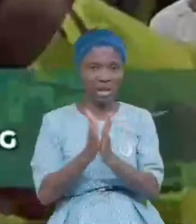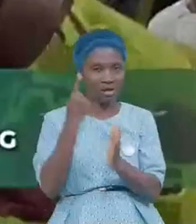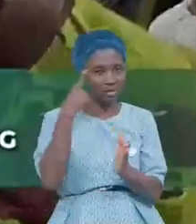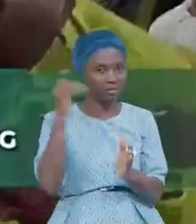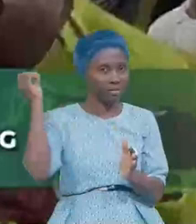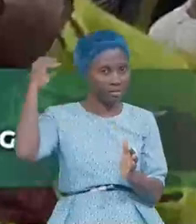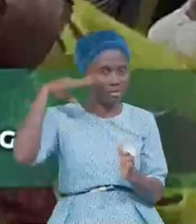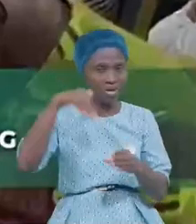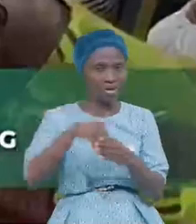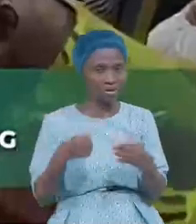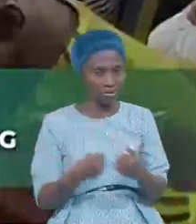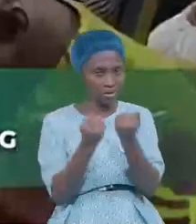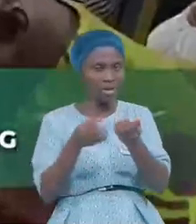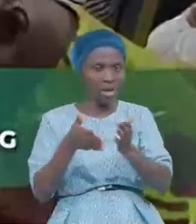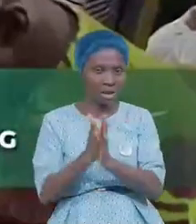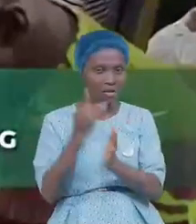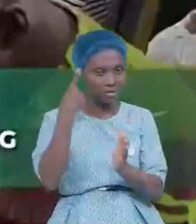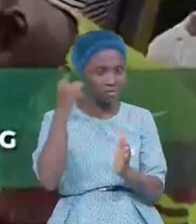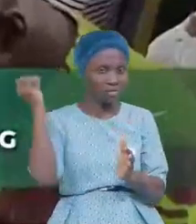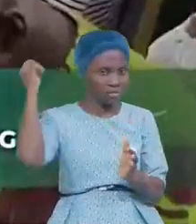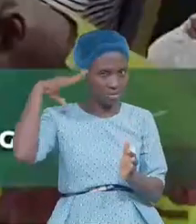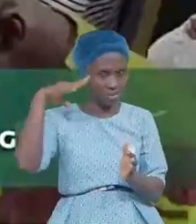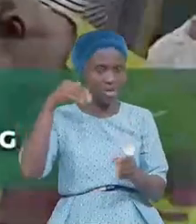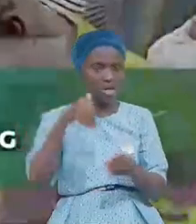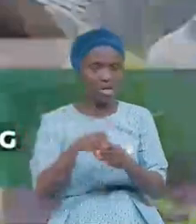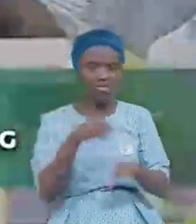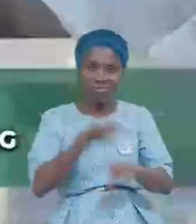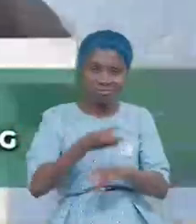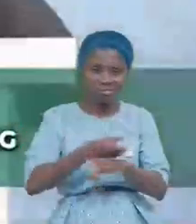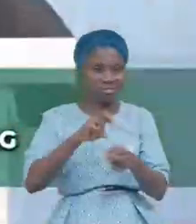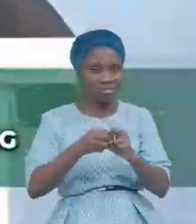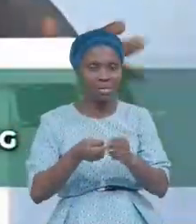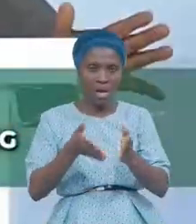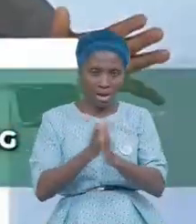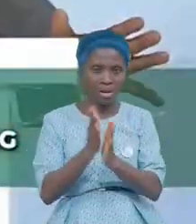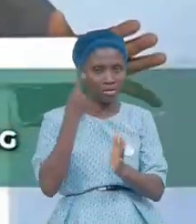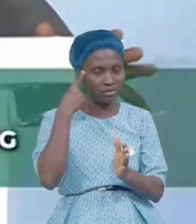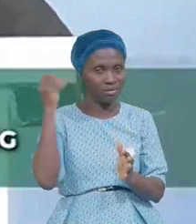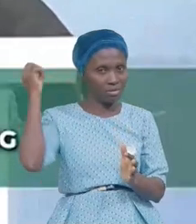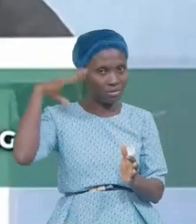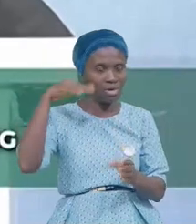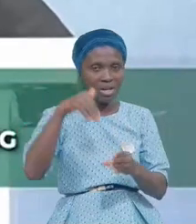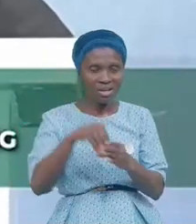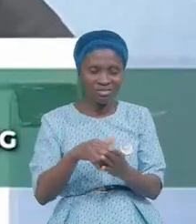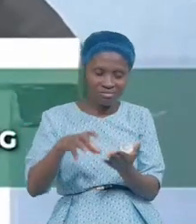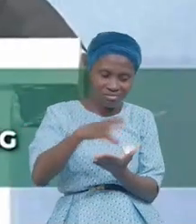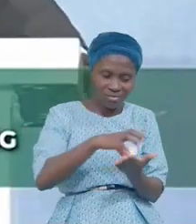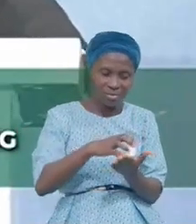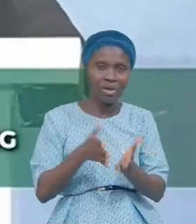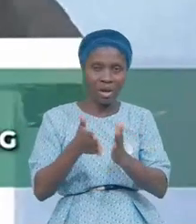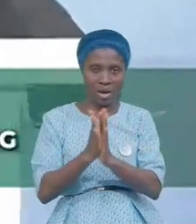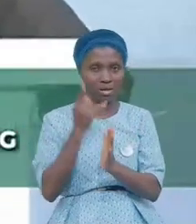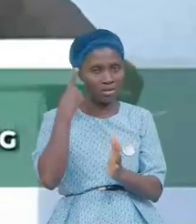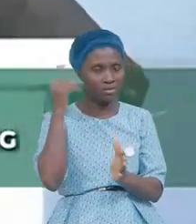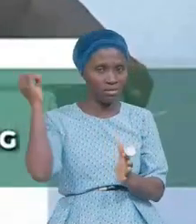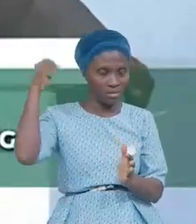les défis, demande la grâce. Dans les difficultés, demande la grâce. Dans la confusion, demande la